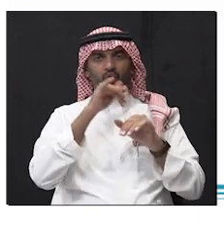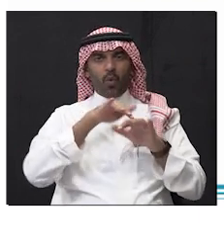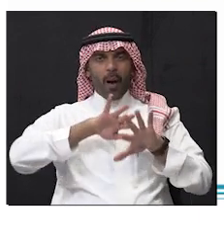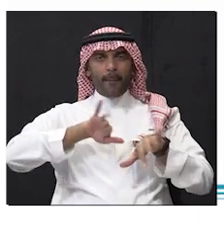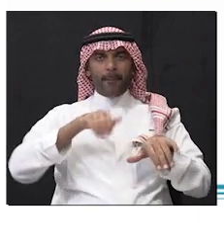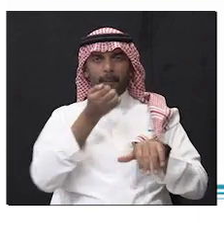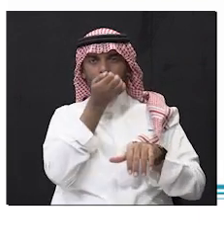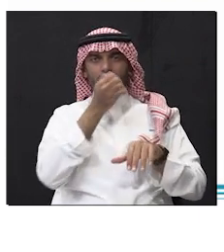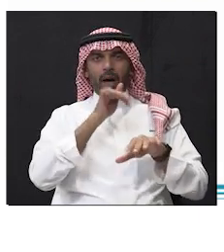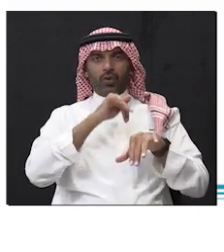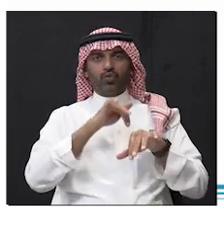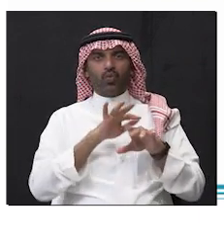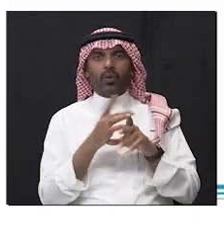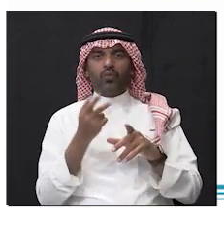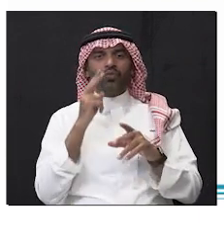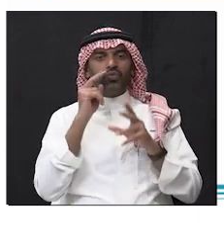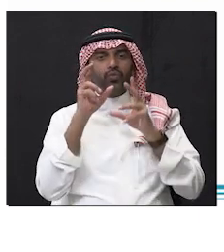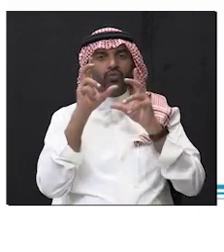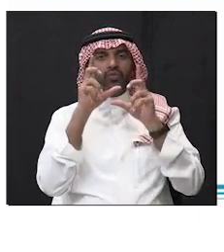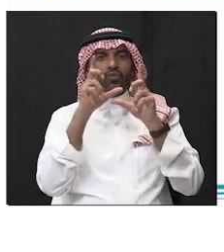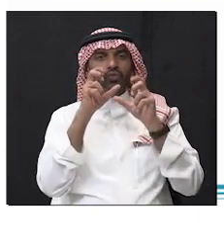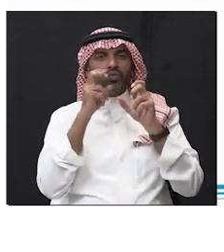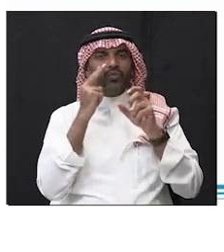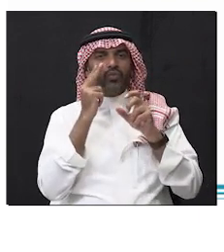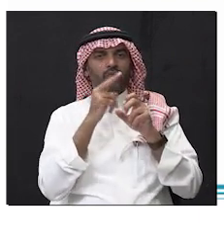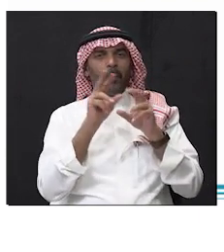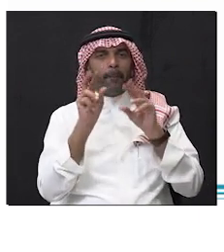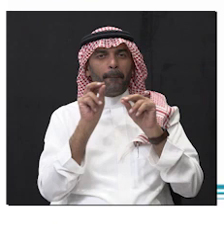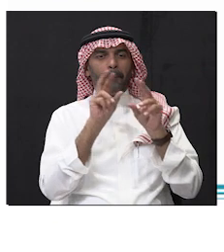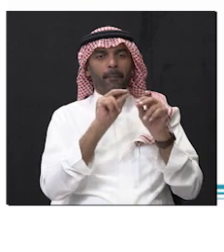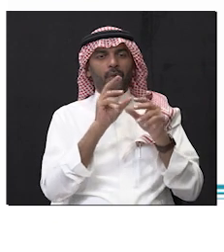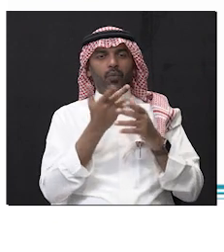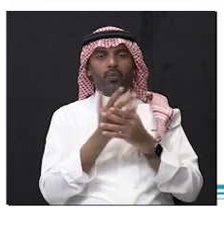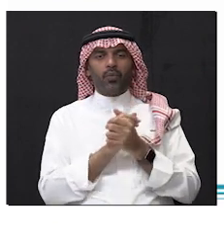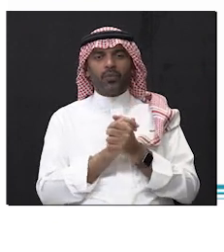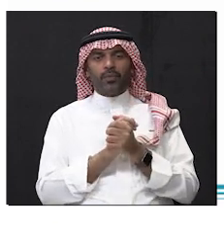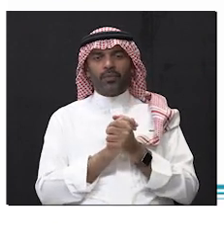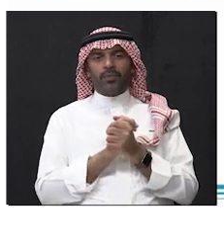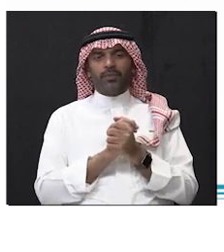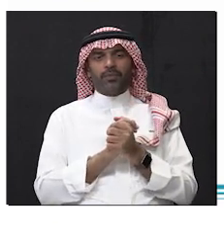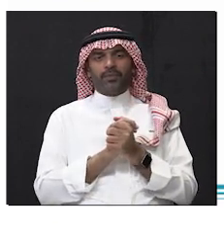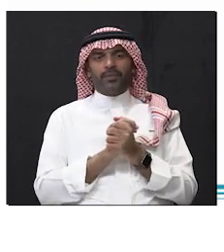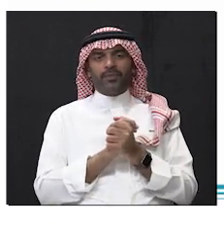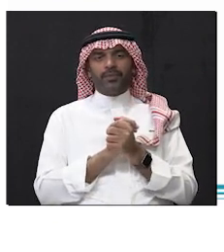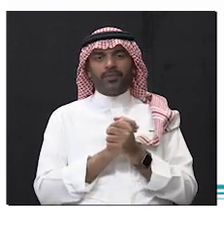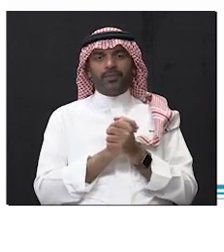البحر، لاحظ شكلها، ما نوع التماثل؟